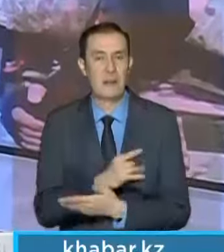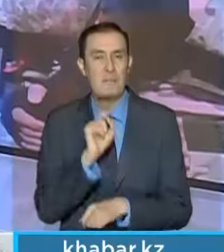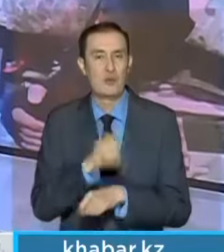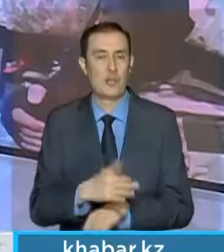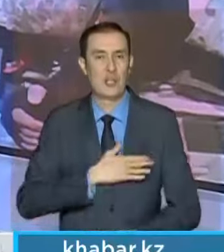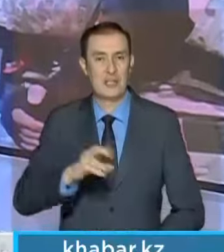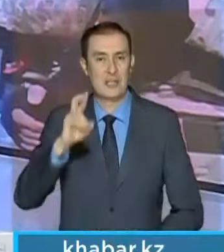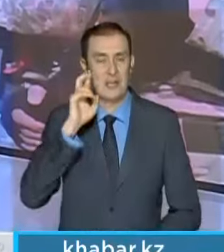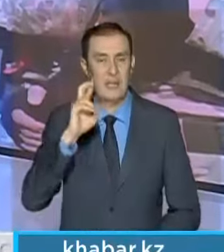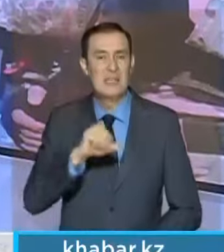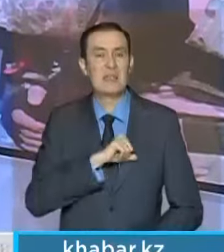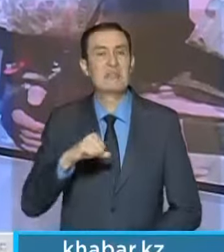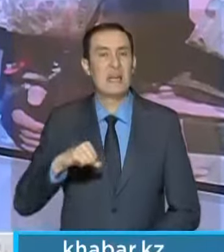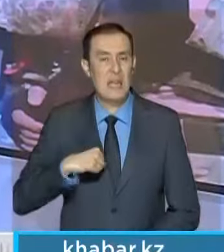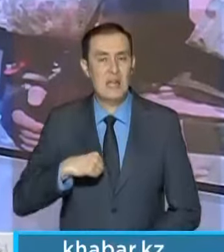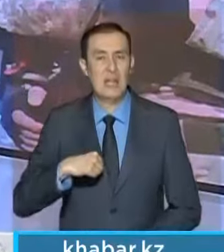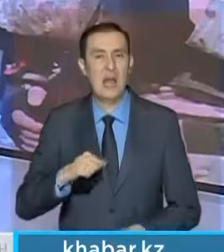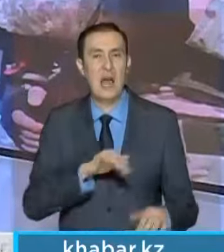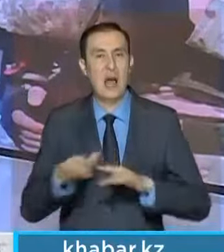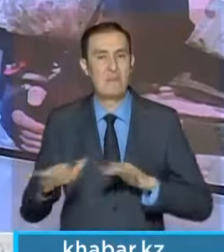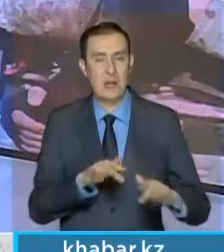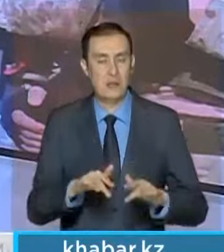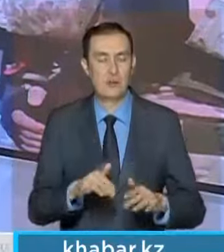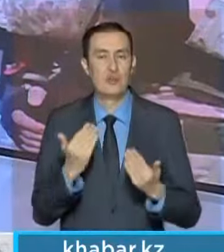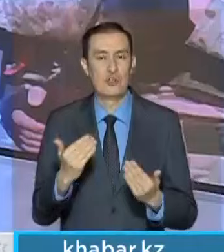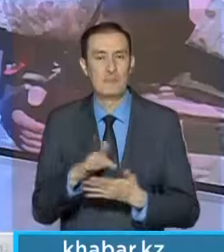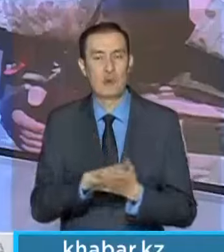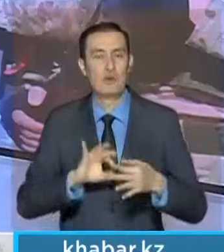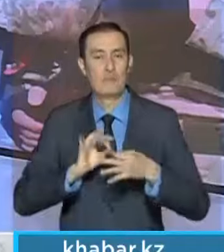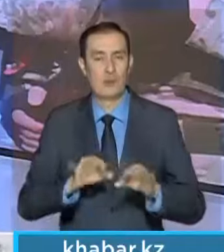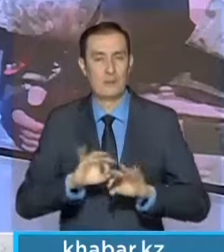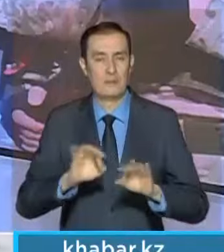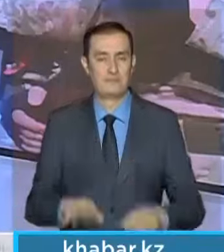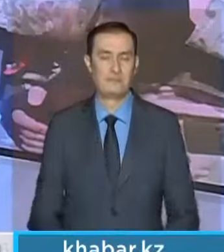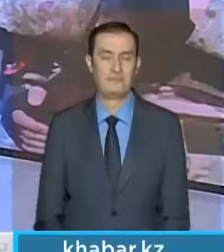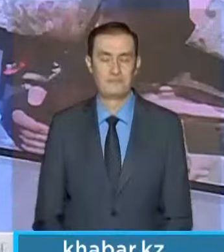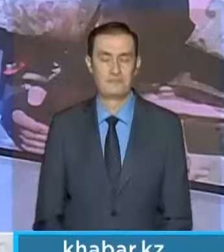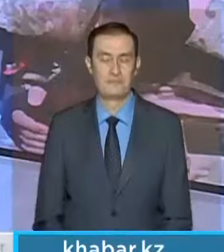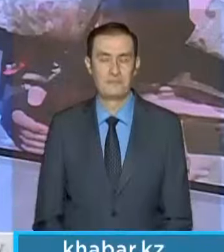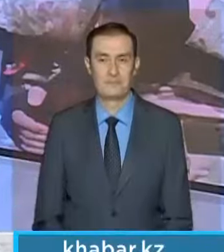поручает нашей стране самостоятельную операцию. Продолжит тему мой коллега Ратмир Аубакир.